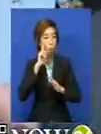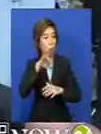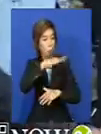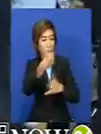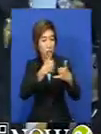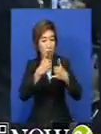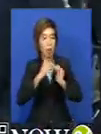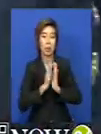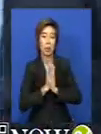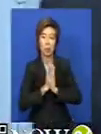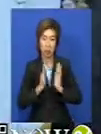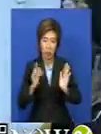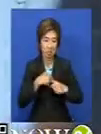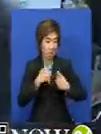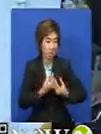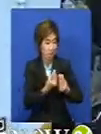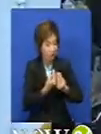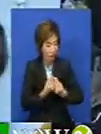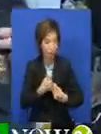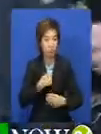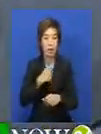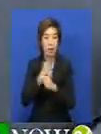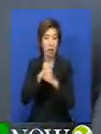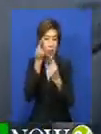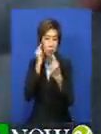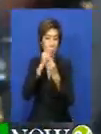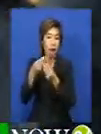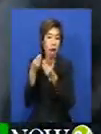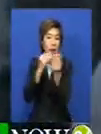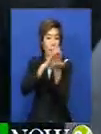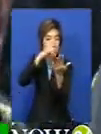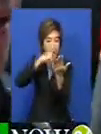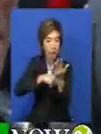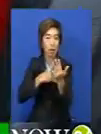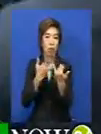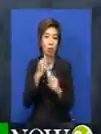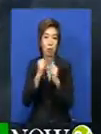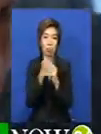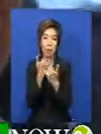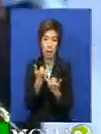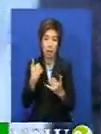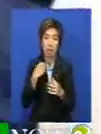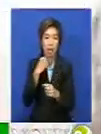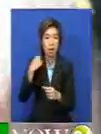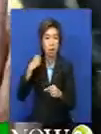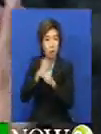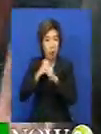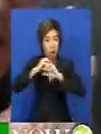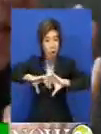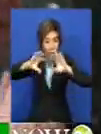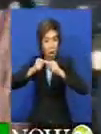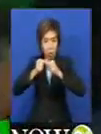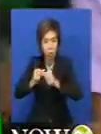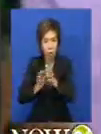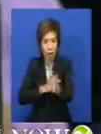ที่มีให้แล้วก็บอกว่าได้ทำงานตอบแทนประเทศโดยส่วนรวมปีนี้เป็นปีที่50นะที่ทำงานรับราชการม